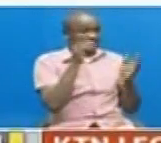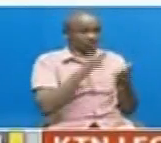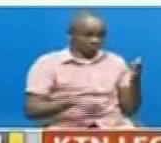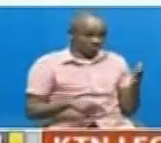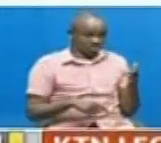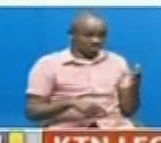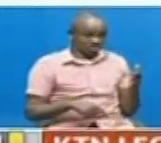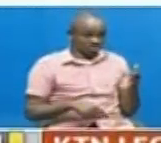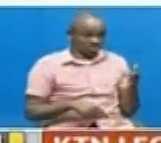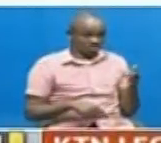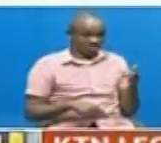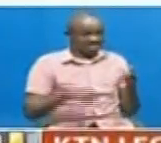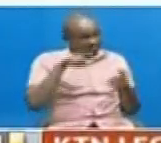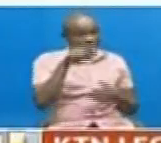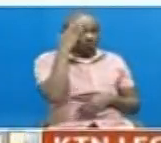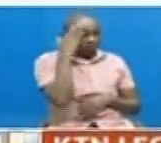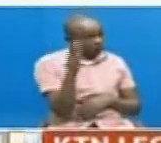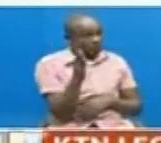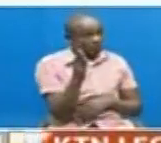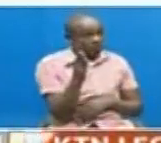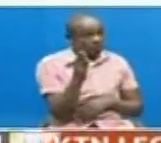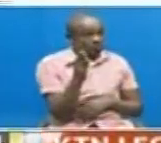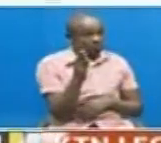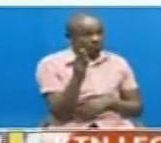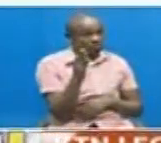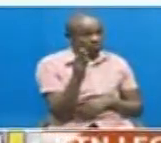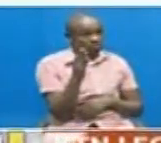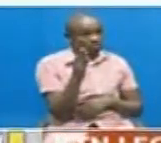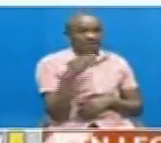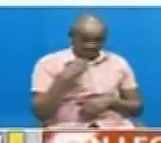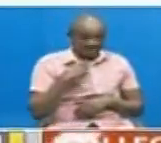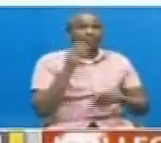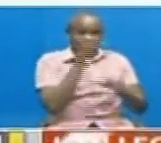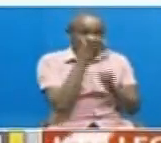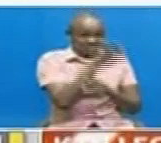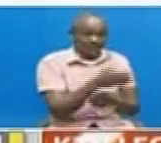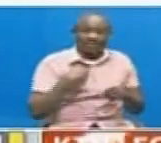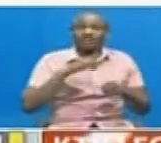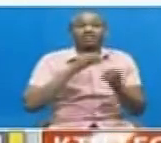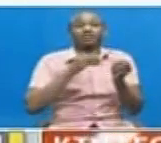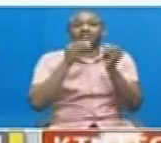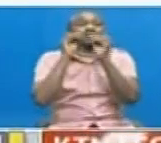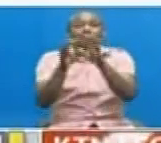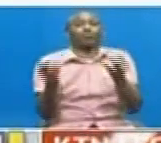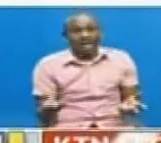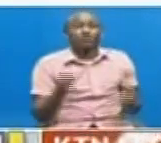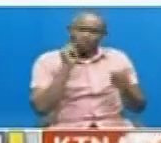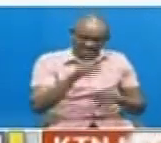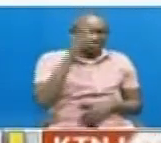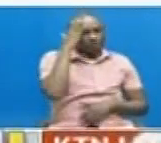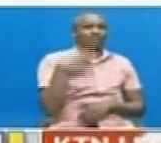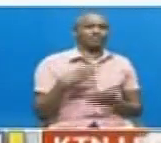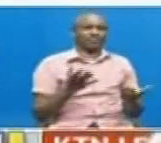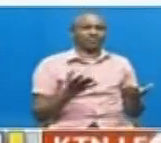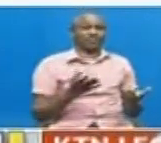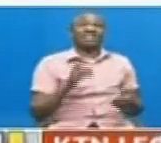knowledge. Mm-hmm. They don't know. Hawajui. Mm-hmm. Okay sawa nisha rekodi nyimbo. Naam. Nitaipeleka wapi? Mm-hmm. Kwa sababu lazima ujue watu. Mm-hmm.